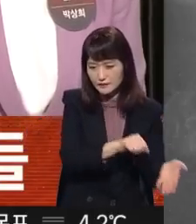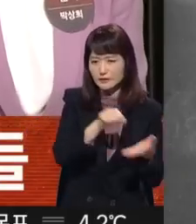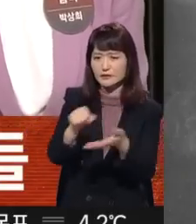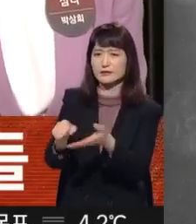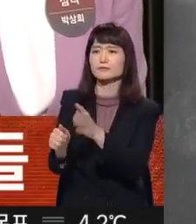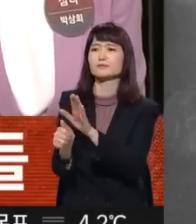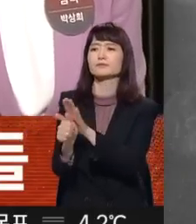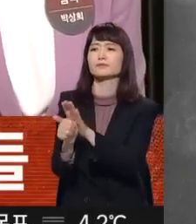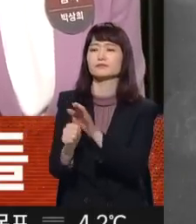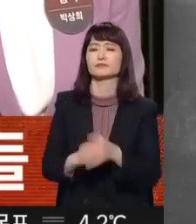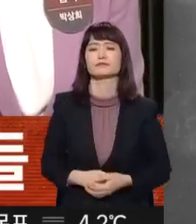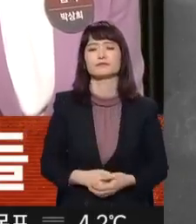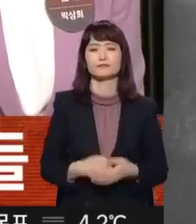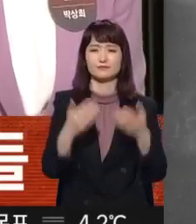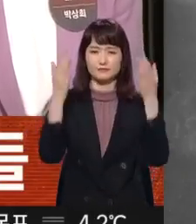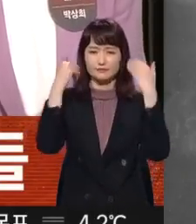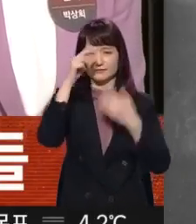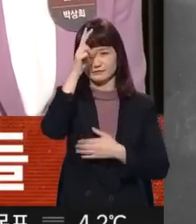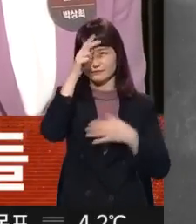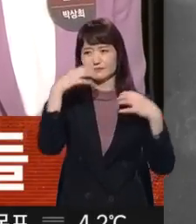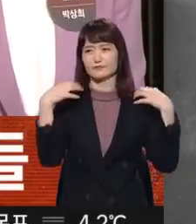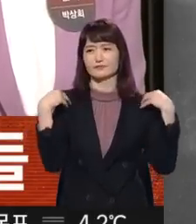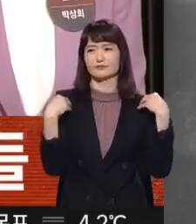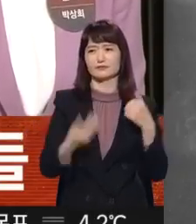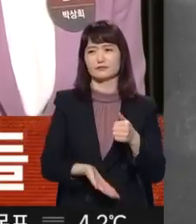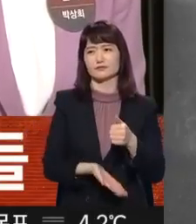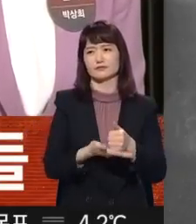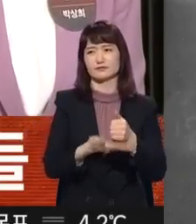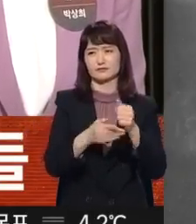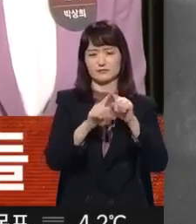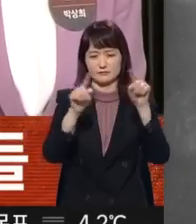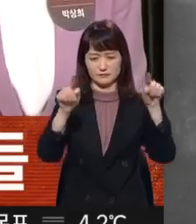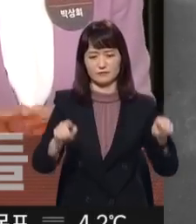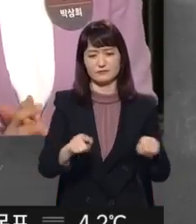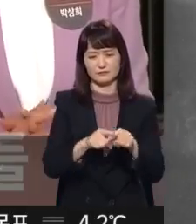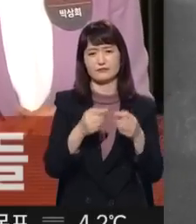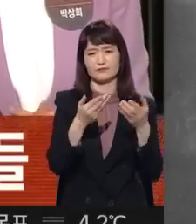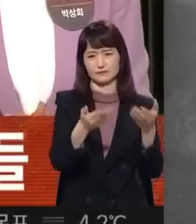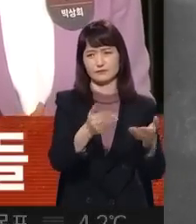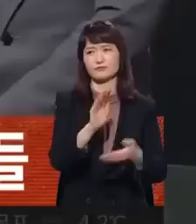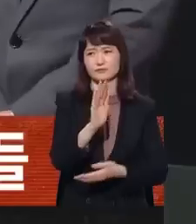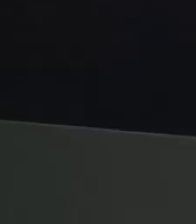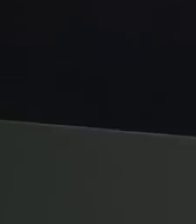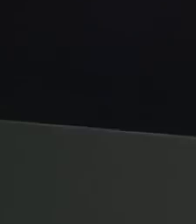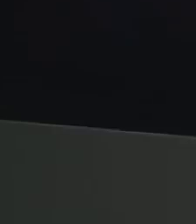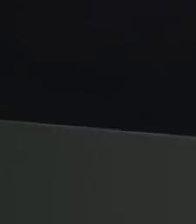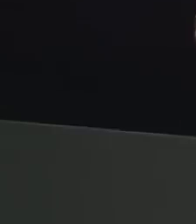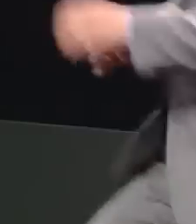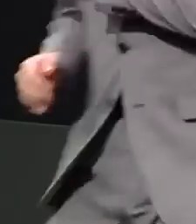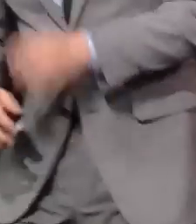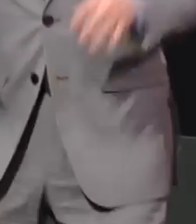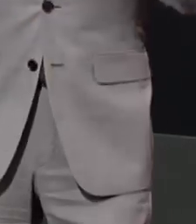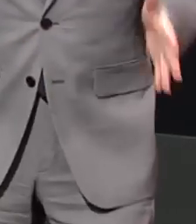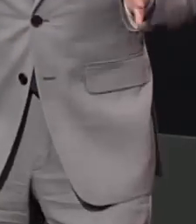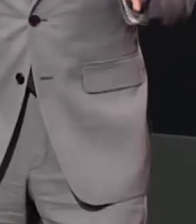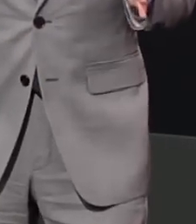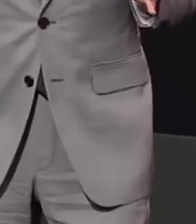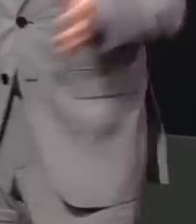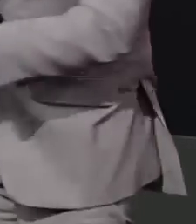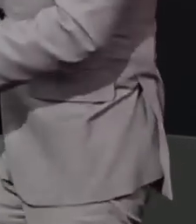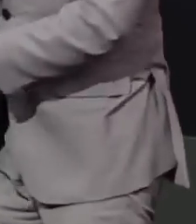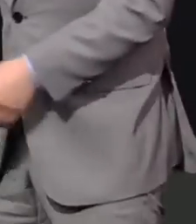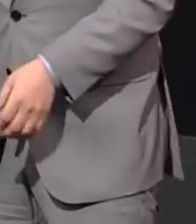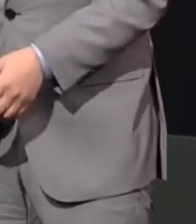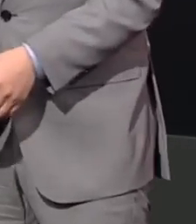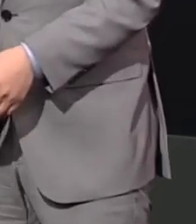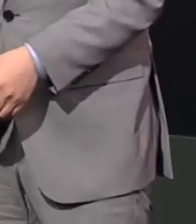예쁜데 학교나 경찰서 같은 데서 표창장 좀 줘야 되지 않을까요 그러니까요 알겠습니다 아직 안